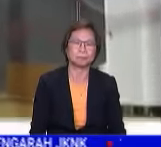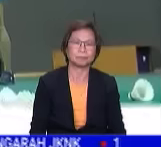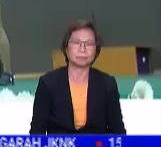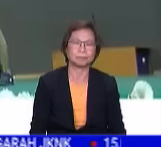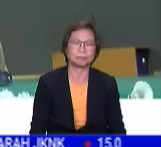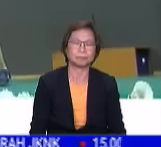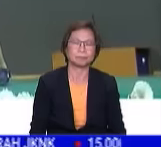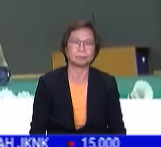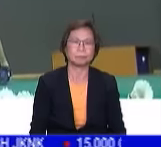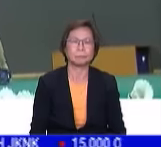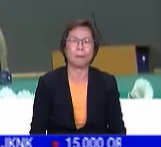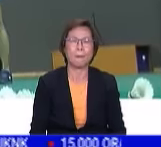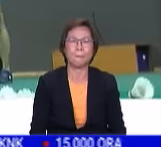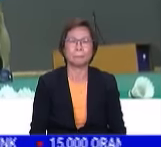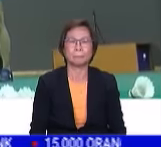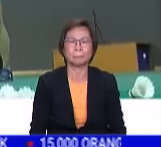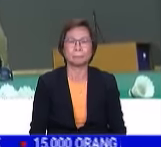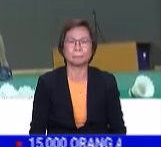meeting